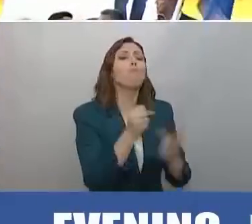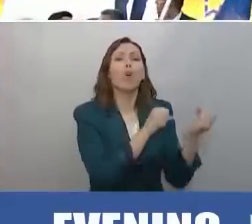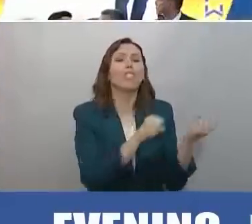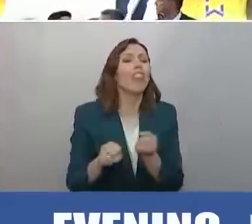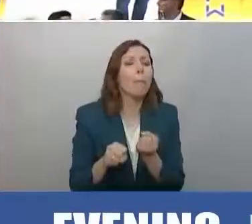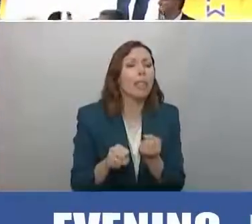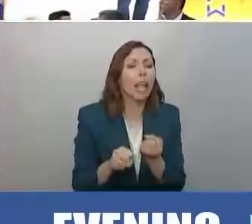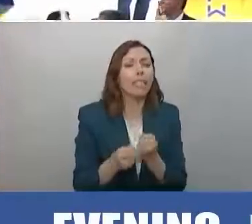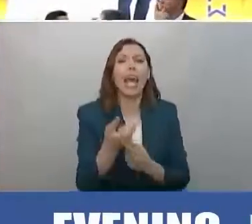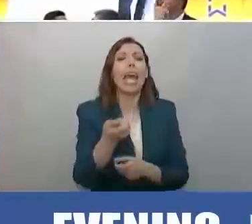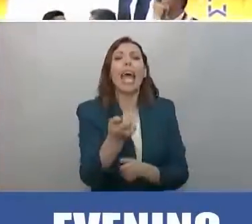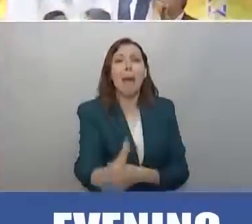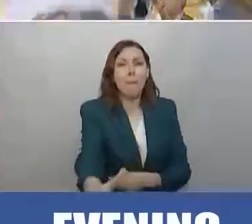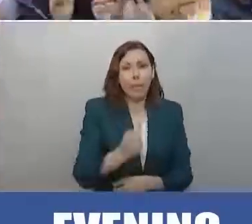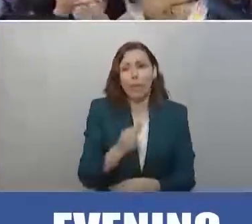Βαρουφάκη.